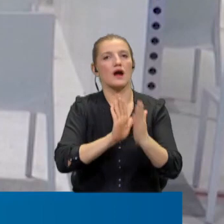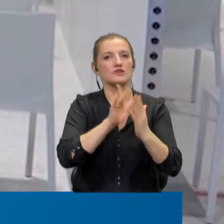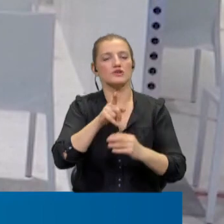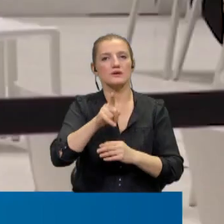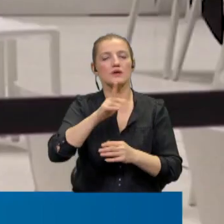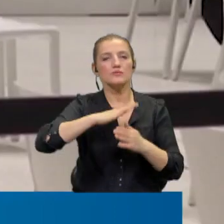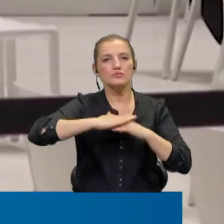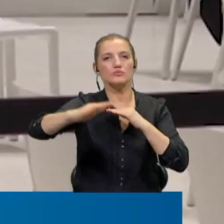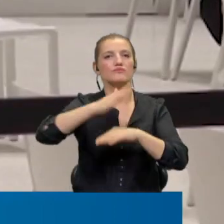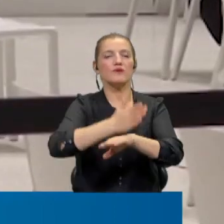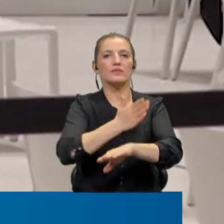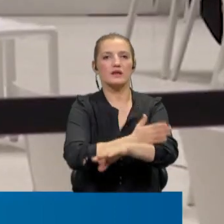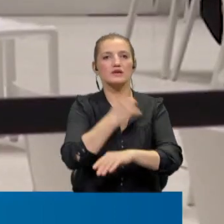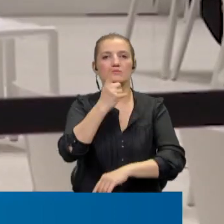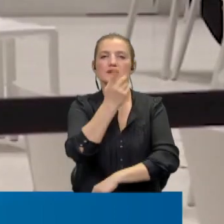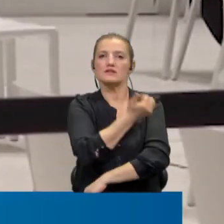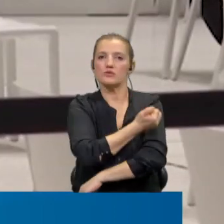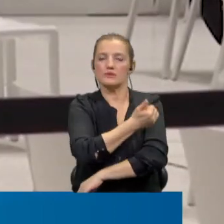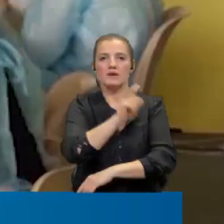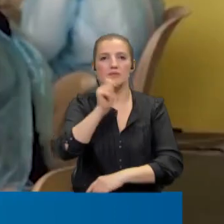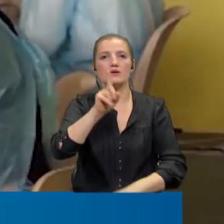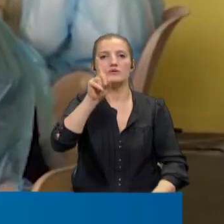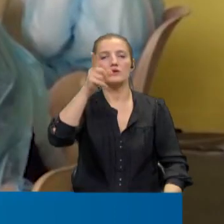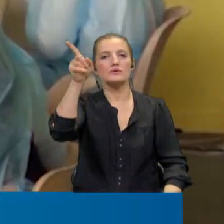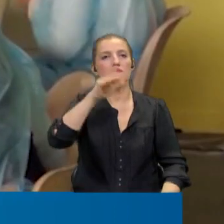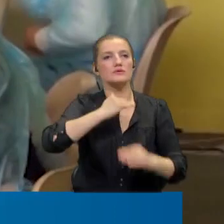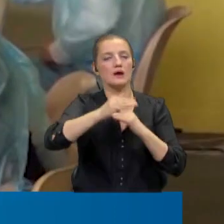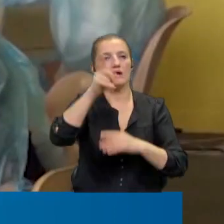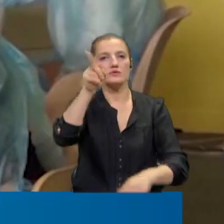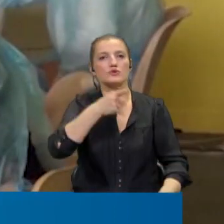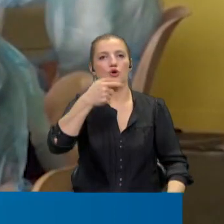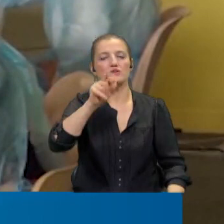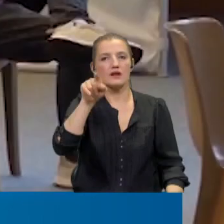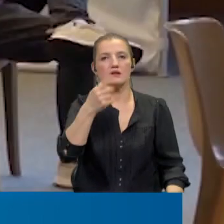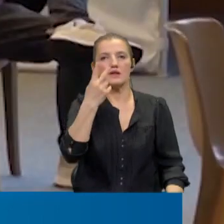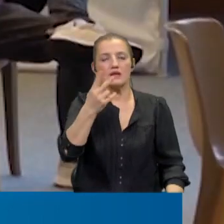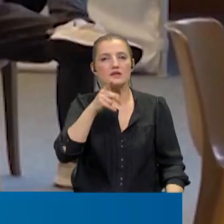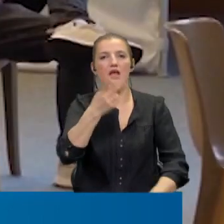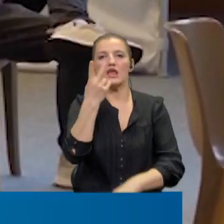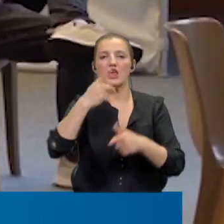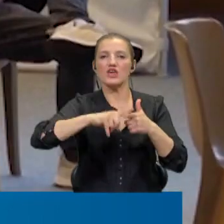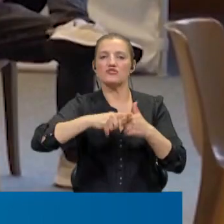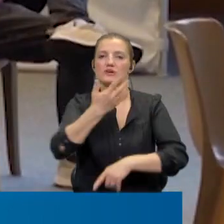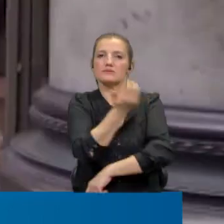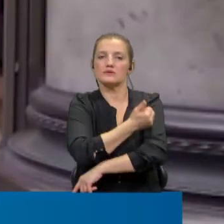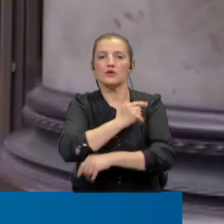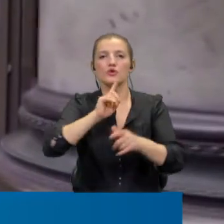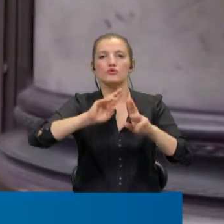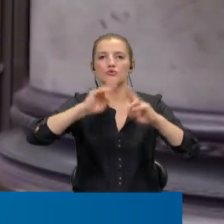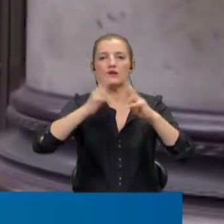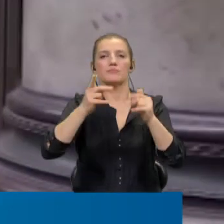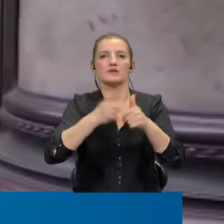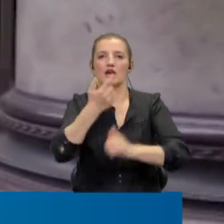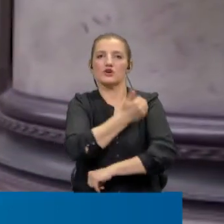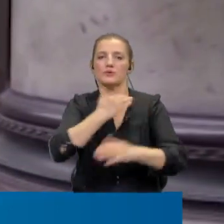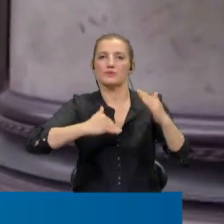vatandaşlarına birinci dost uygulayan ve Halkın yüzde doksanı virgül 18'ine de ikinci dozu yaptıran ülke olarak dünyada birinci